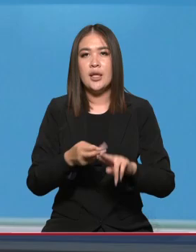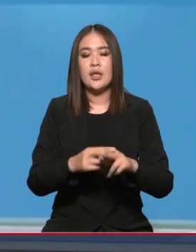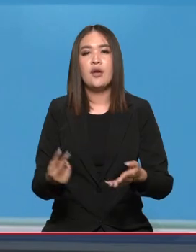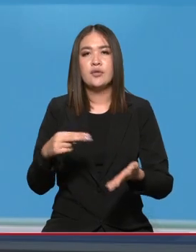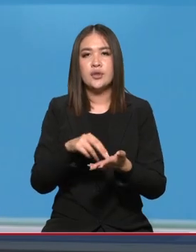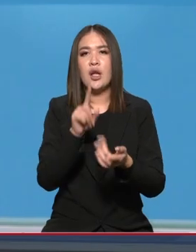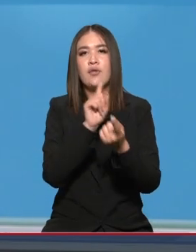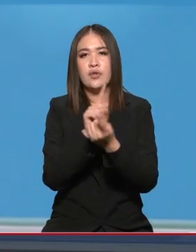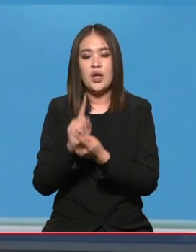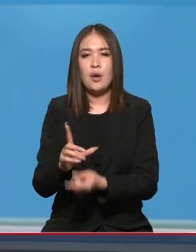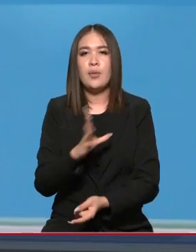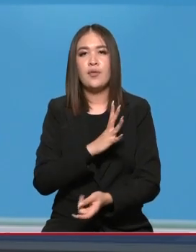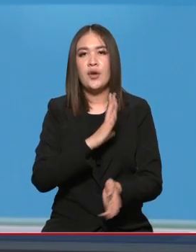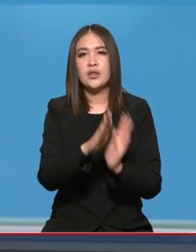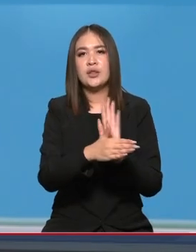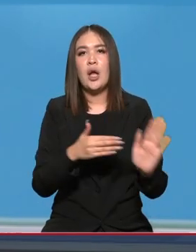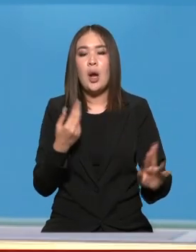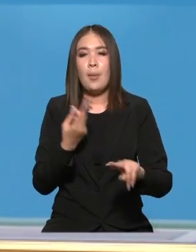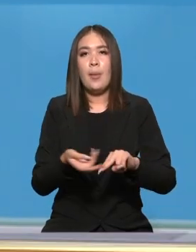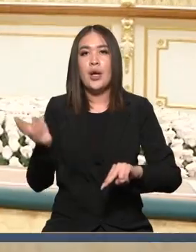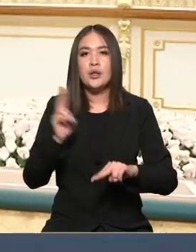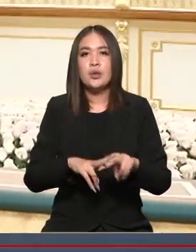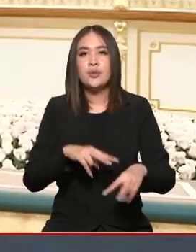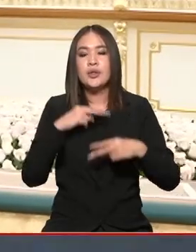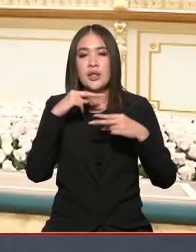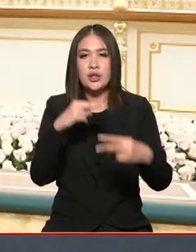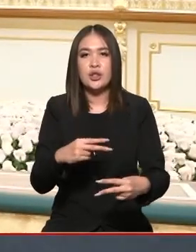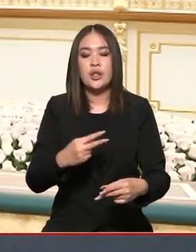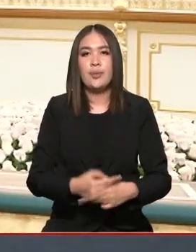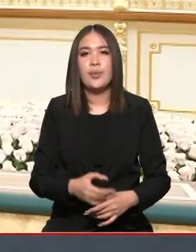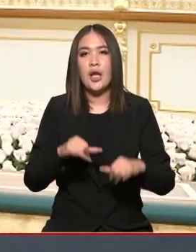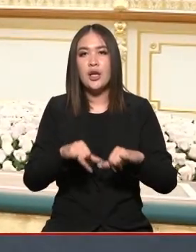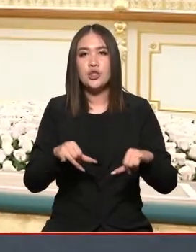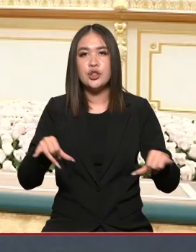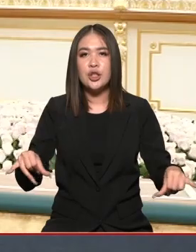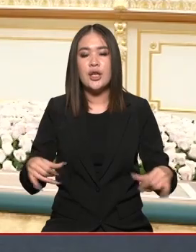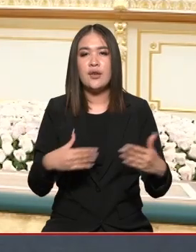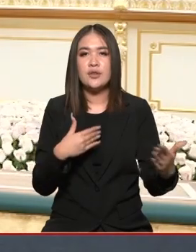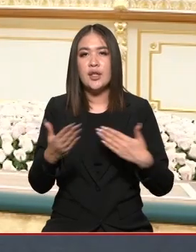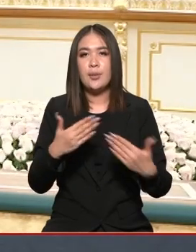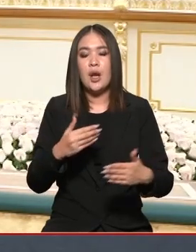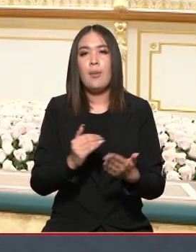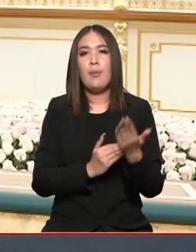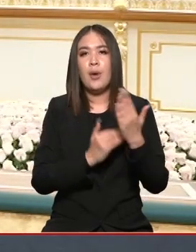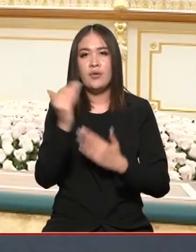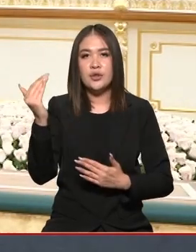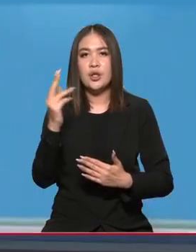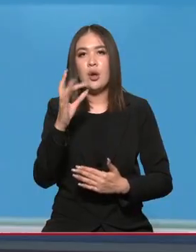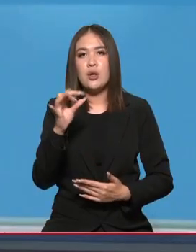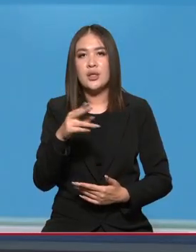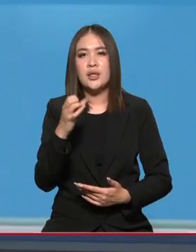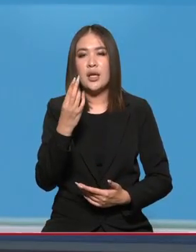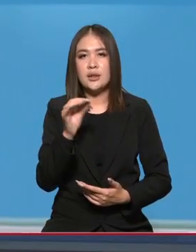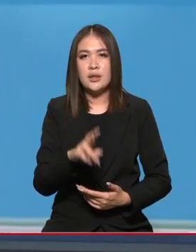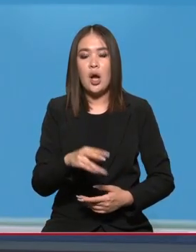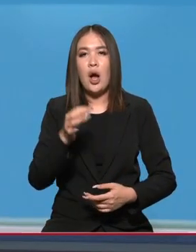со схожими вызовами, поэтому особое значение приобретает расширение взаимодействия, повышение координации,